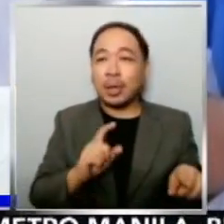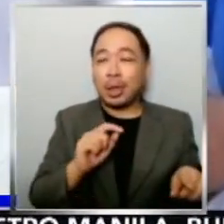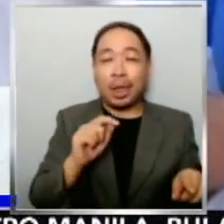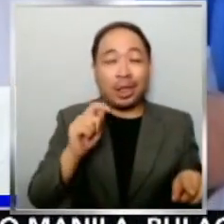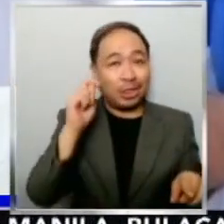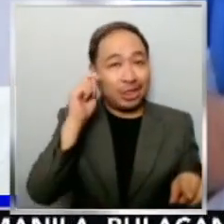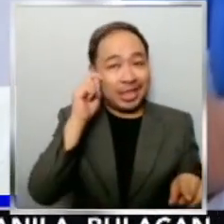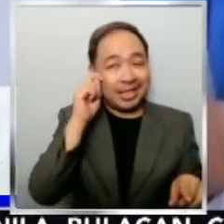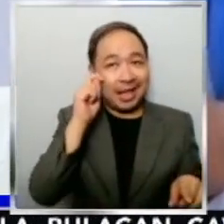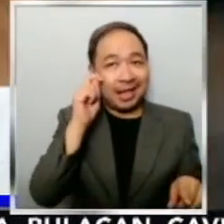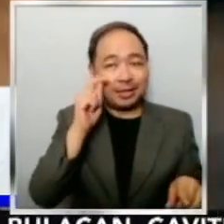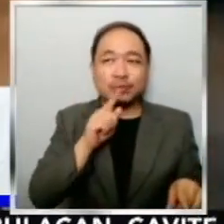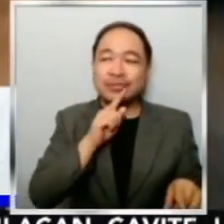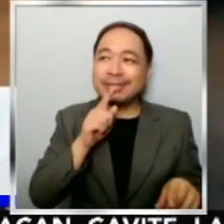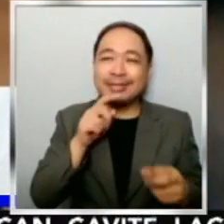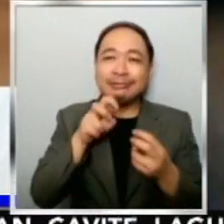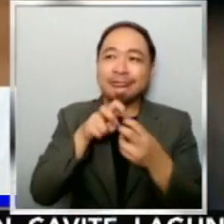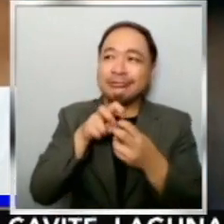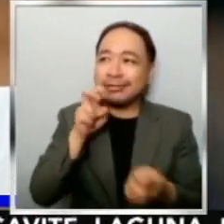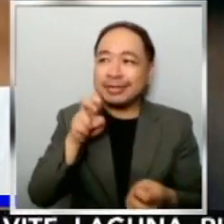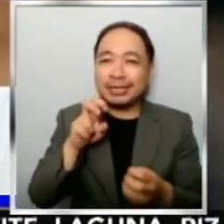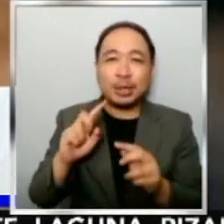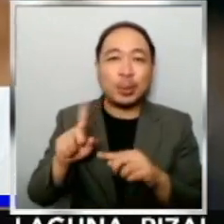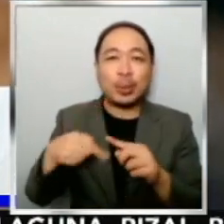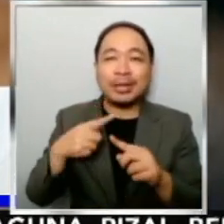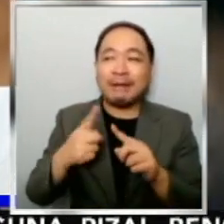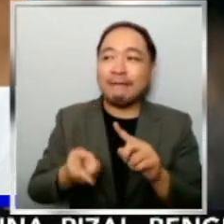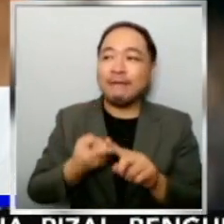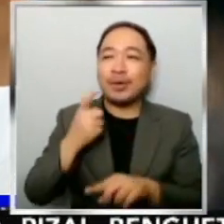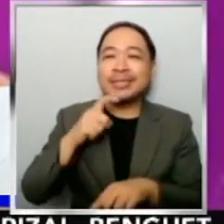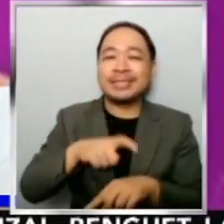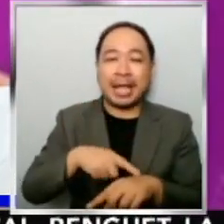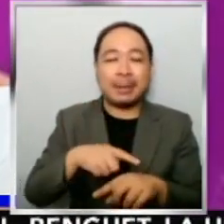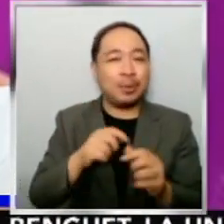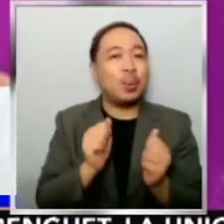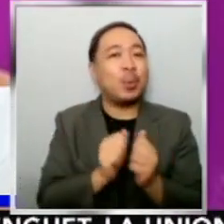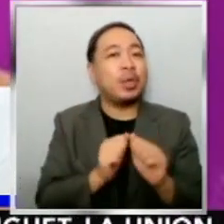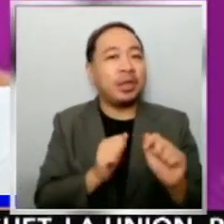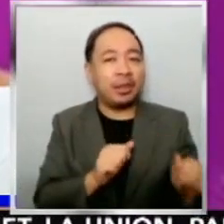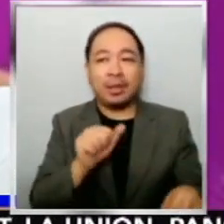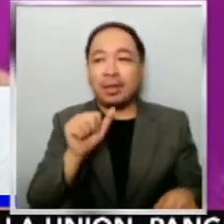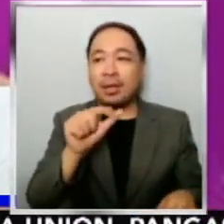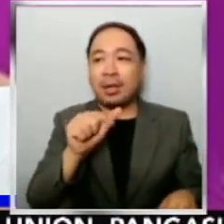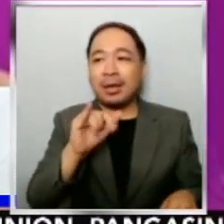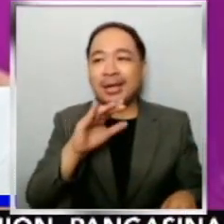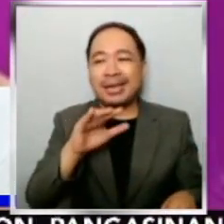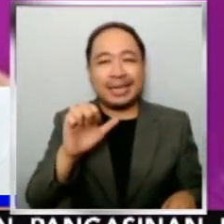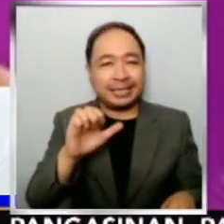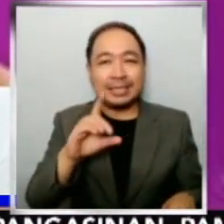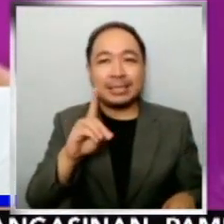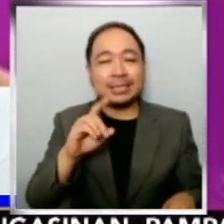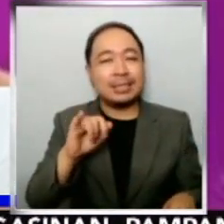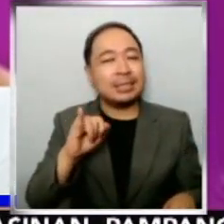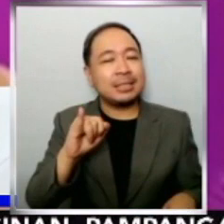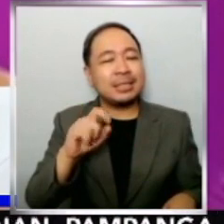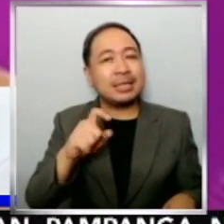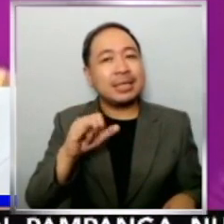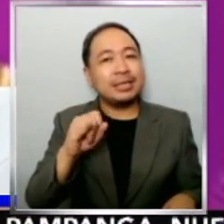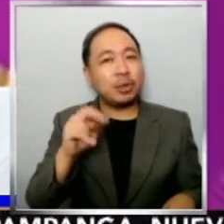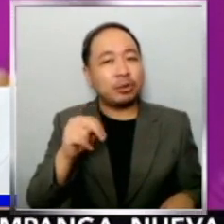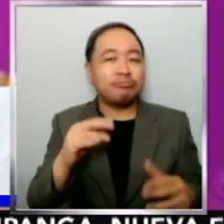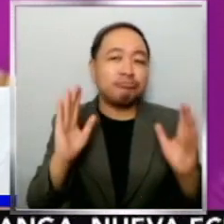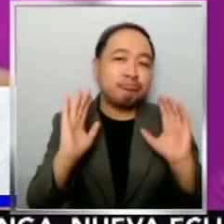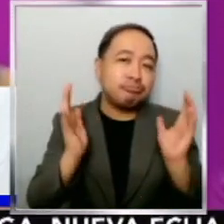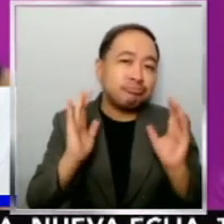sa unang pagsasama nila sa eksena ni Alice Dixon. Nagkwentuhan kami, she was asking me about my journey nung